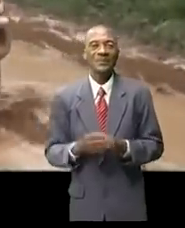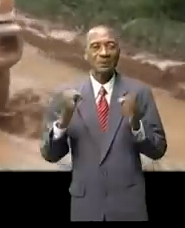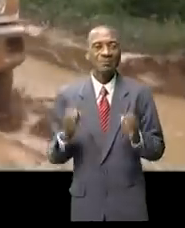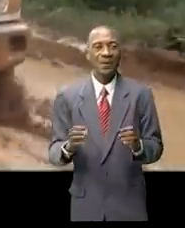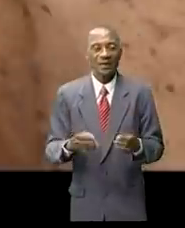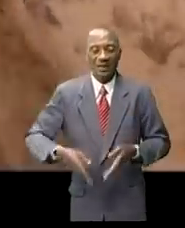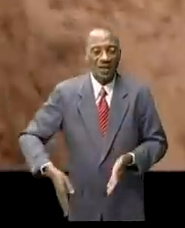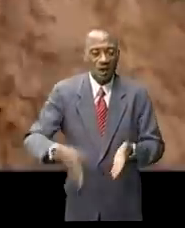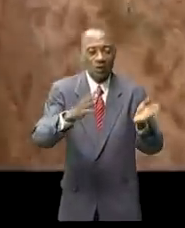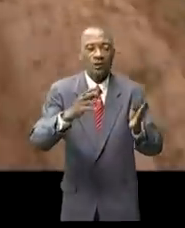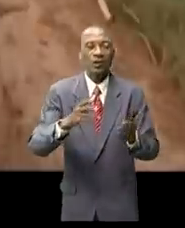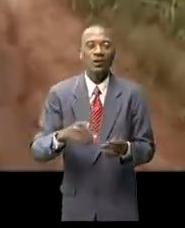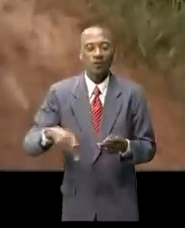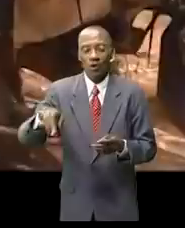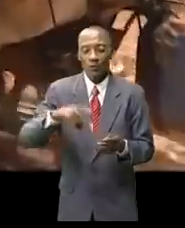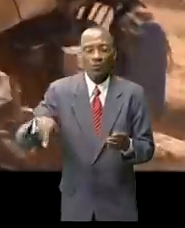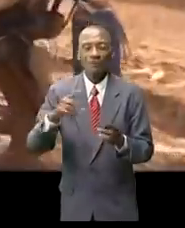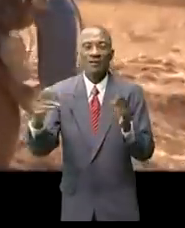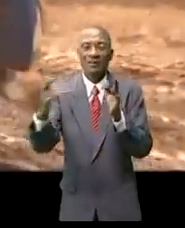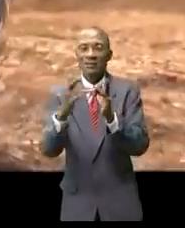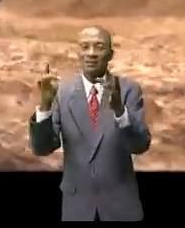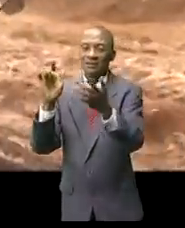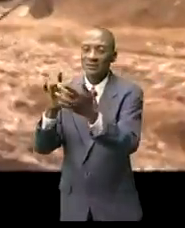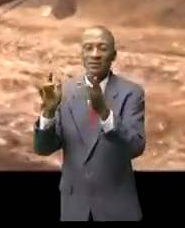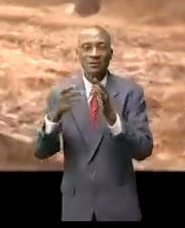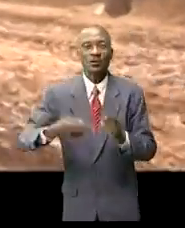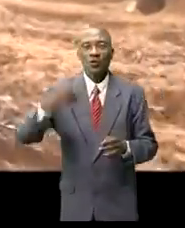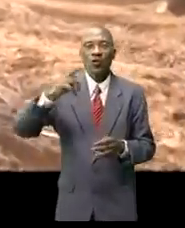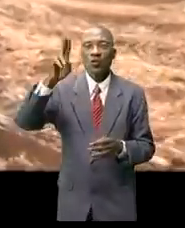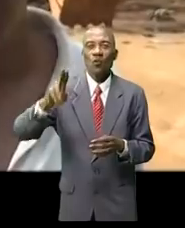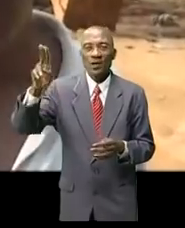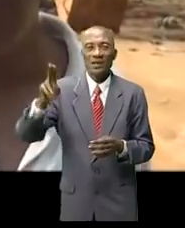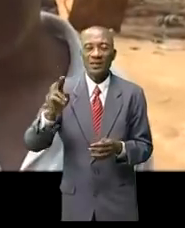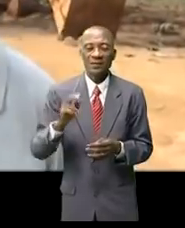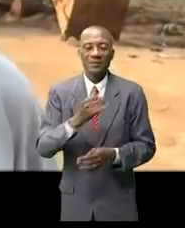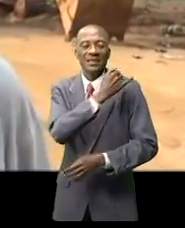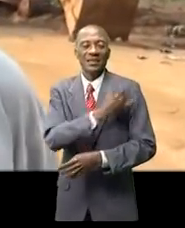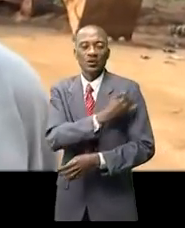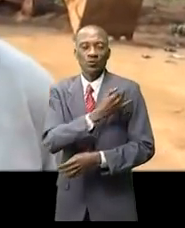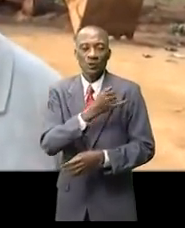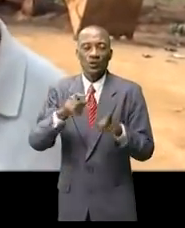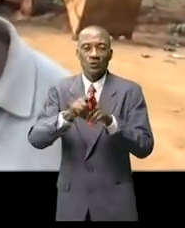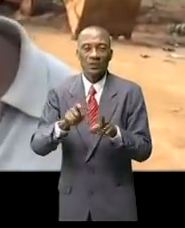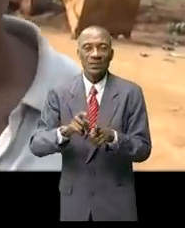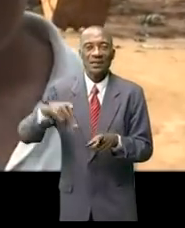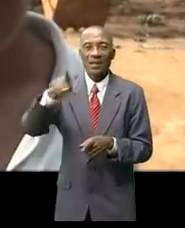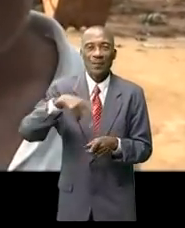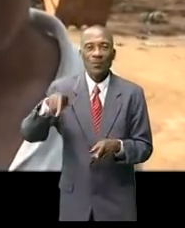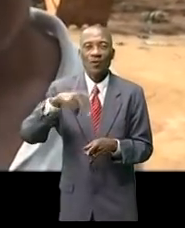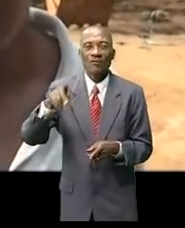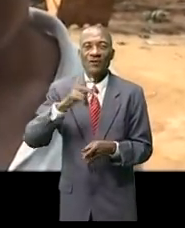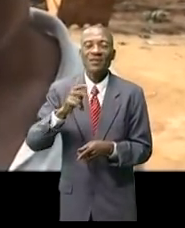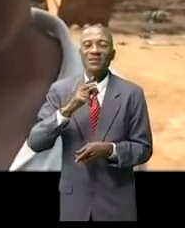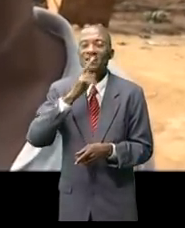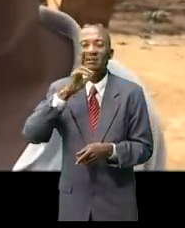provinces, notamment les Haut-Uele, l'Ituri et la Tchopo. Les engins, on les a reçus depuis 2009. C'est ainsi que nous